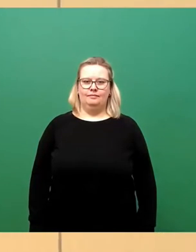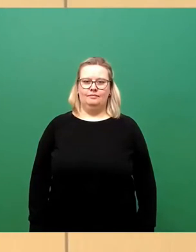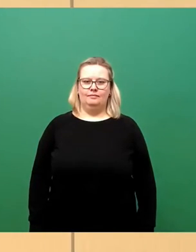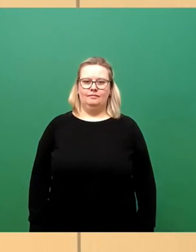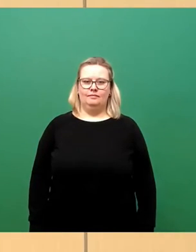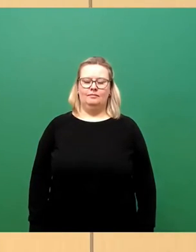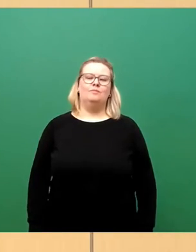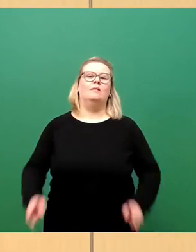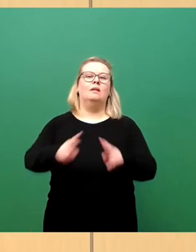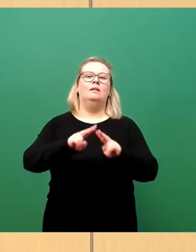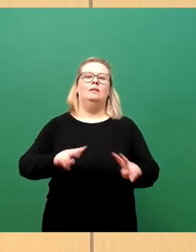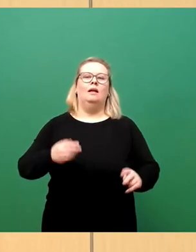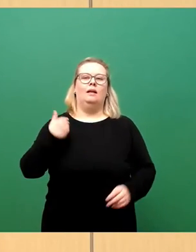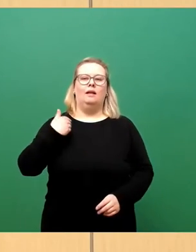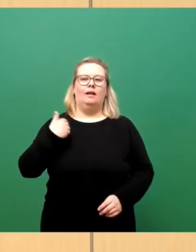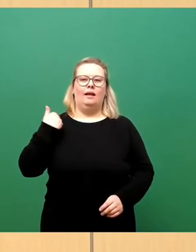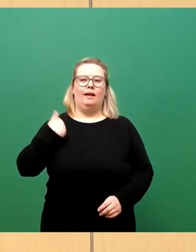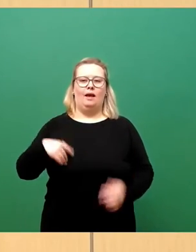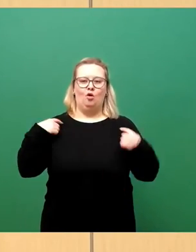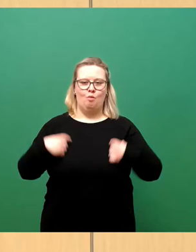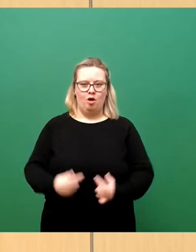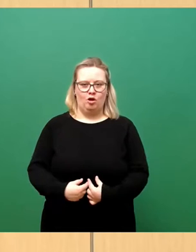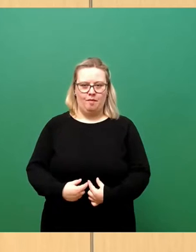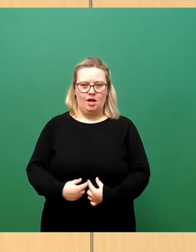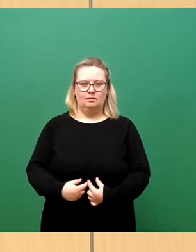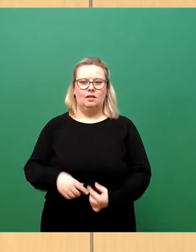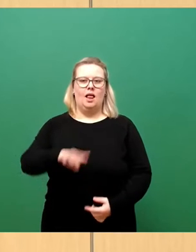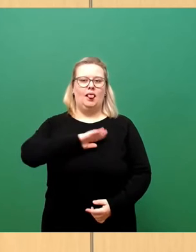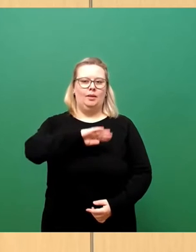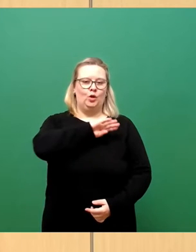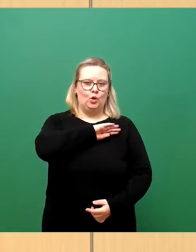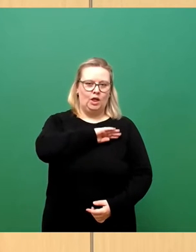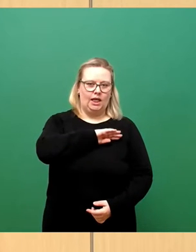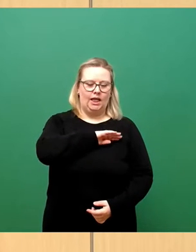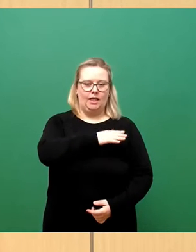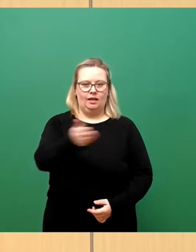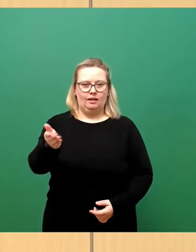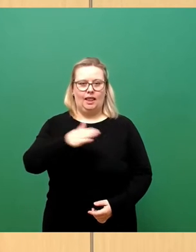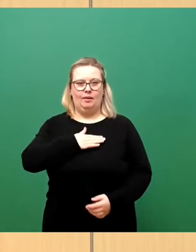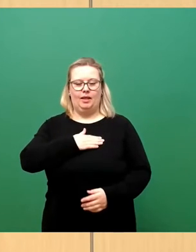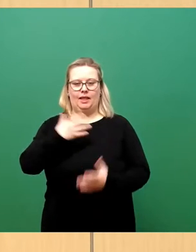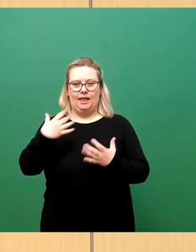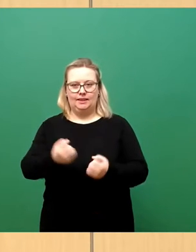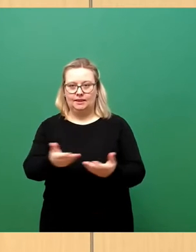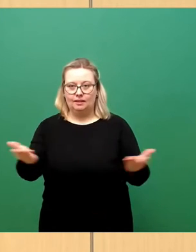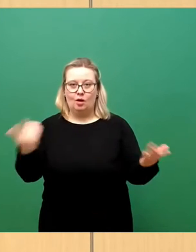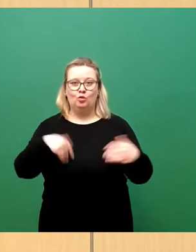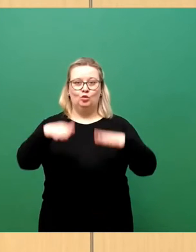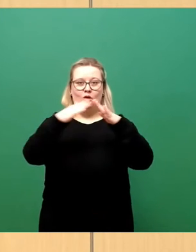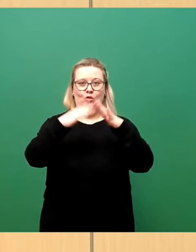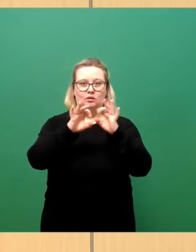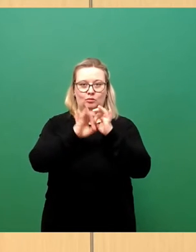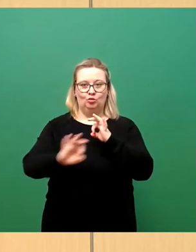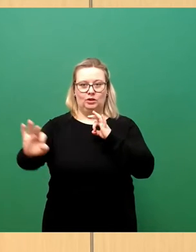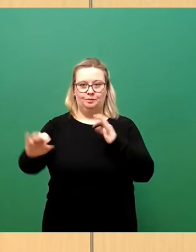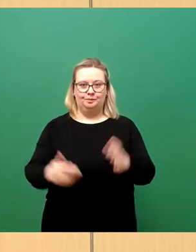Sehr geehrter Herr Oberbürgermeister, sehr geehrte Kolleginnen und Kollegen, liebe Gäste, auch zu Hause im Stream.